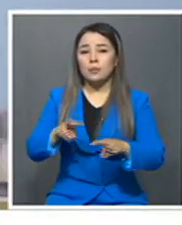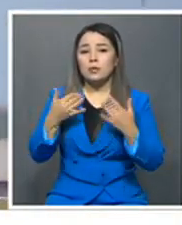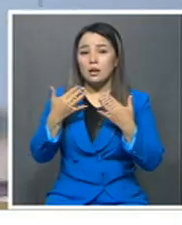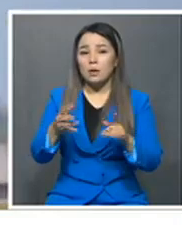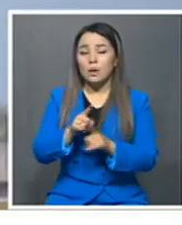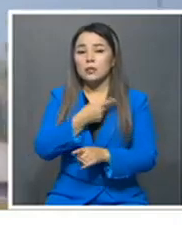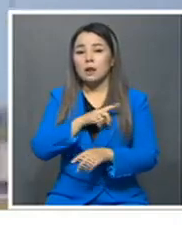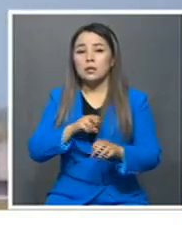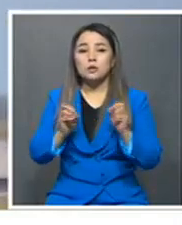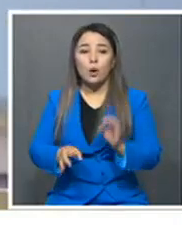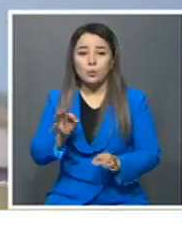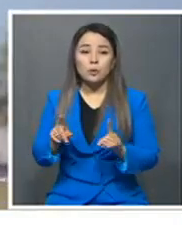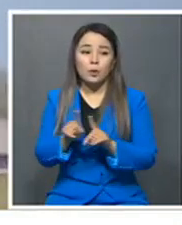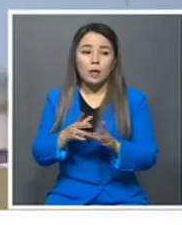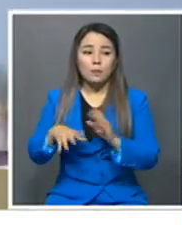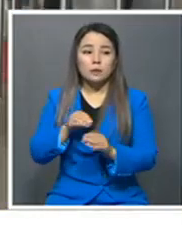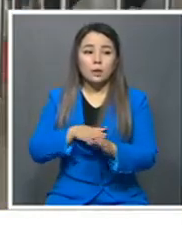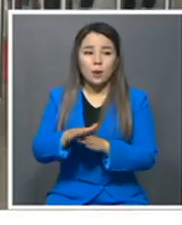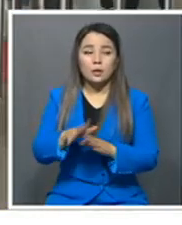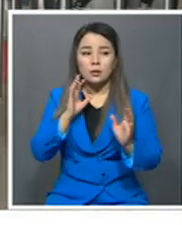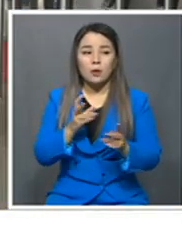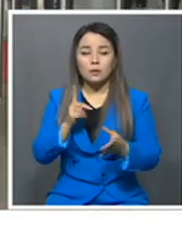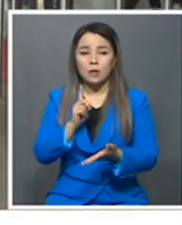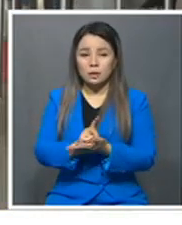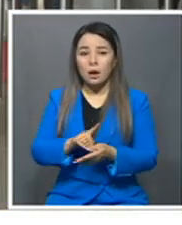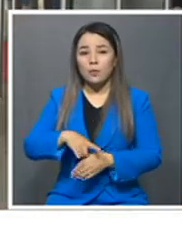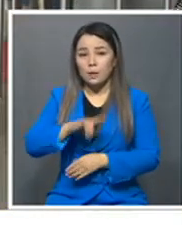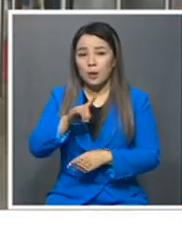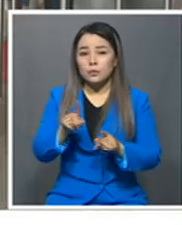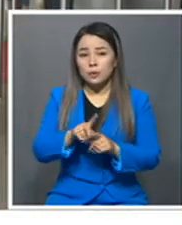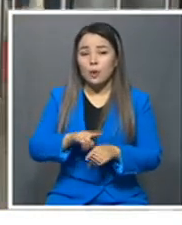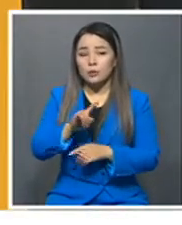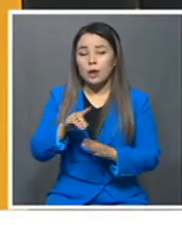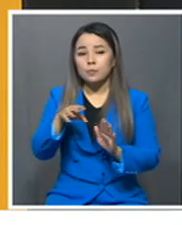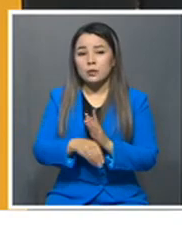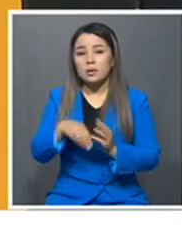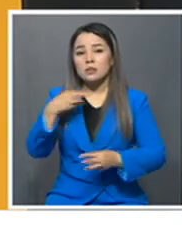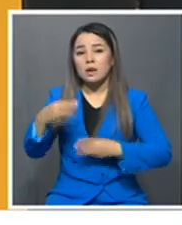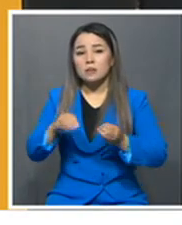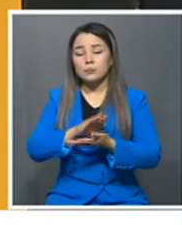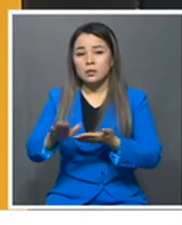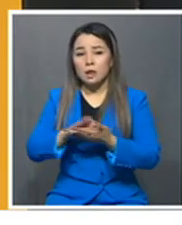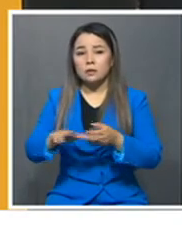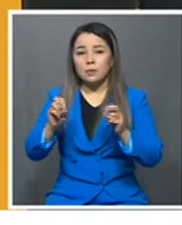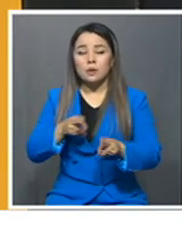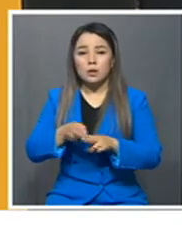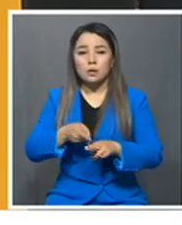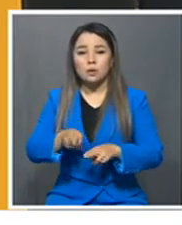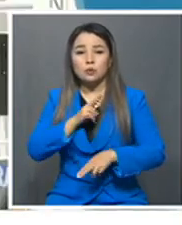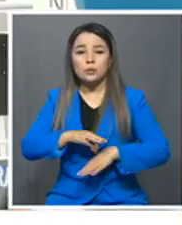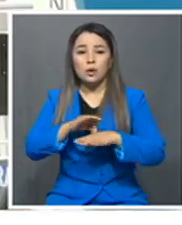талаптары мен санитарлық нормалары толық сақталуы тиіс. Яғни әуежайлар мен ұшақ борттарын дезинфекциялау жұмыстары жиі жүргізілуі